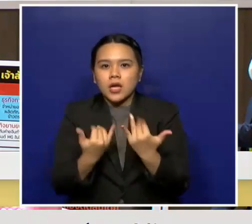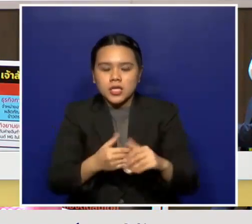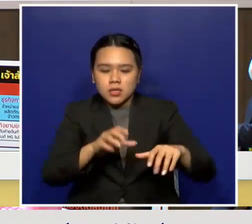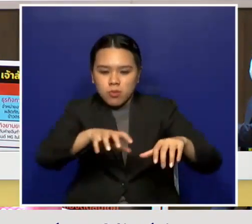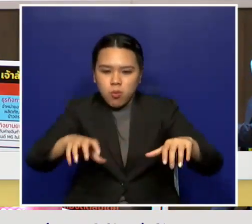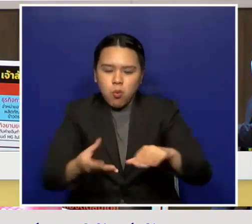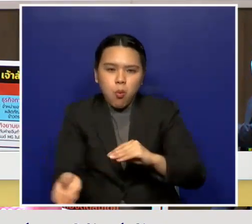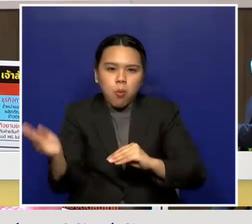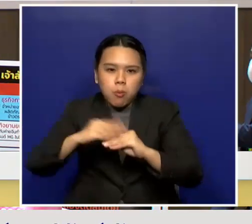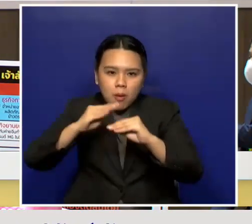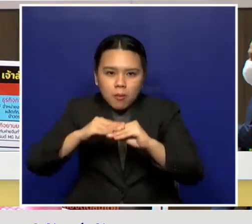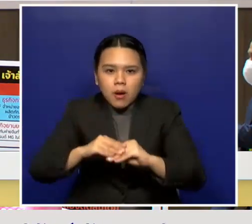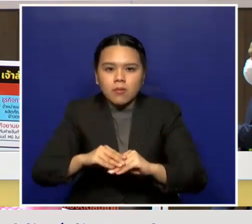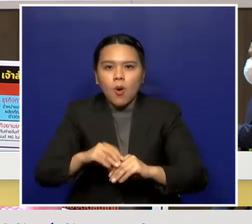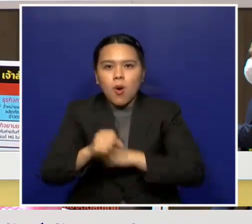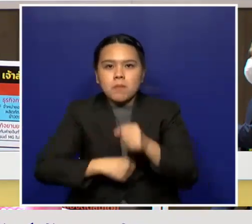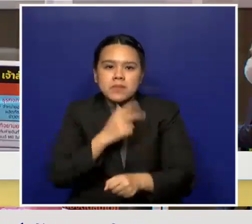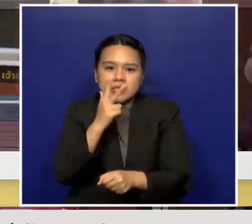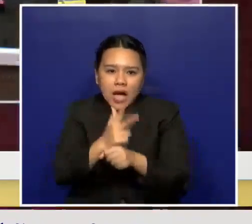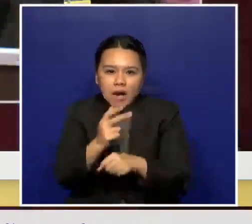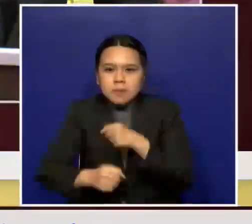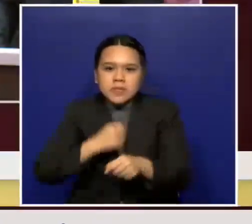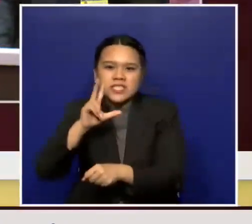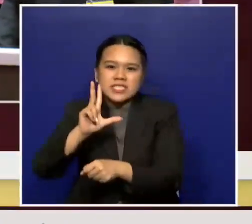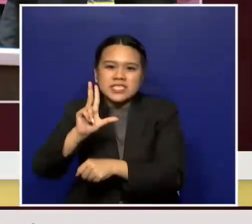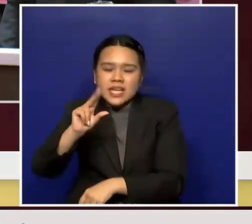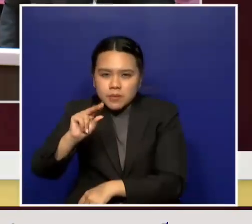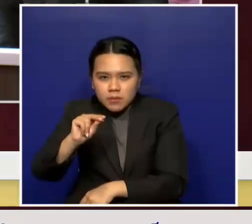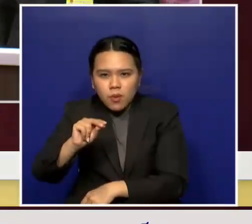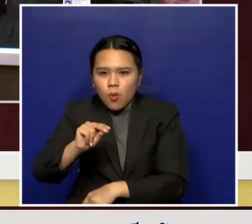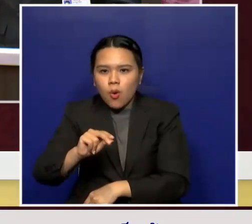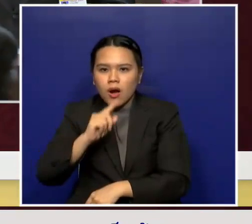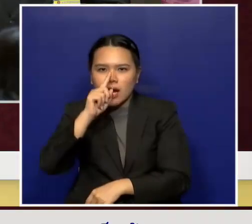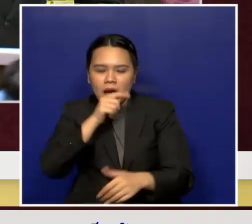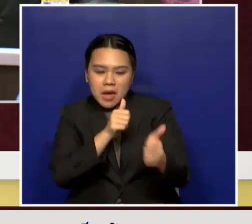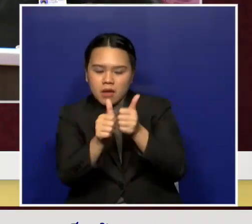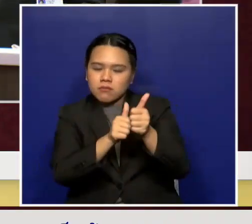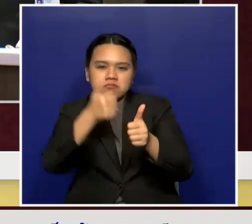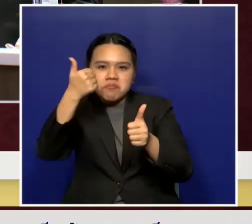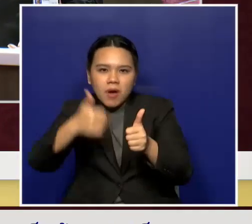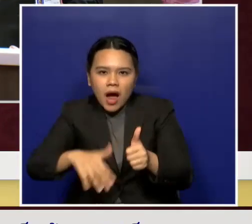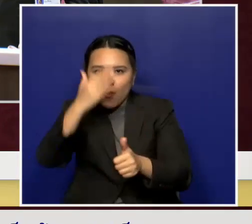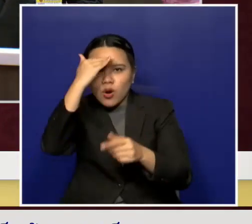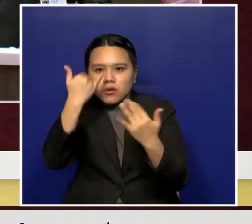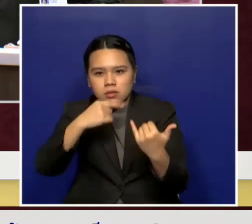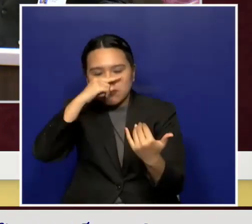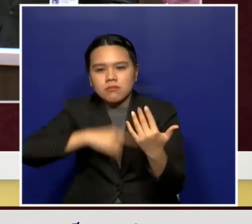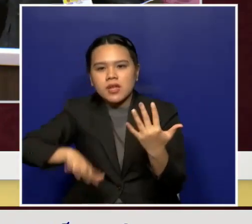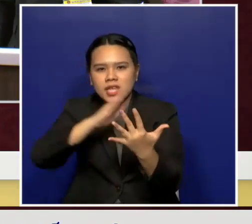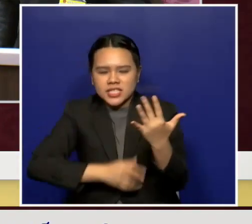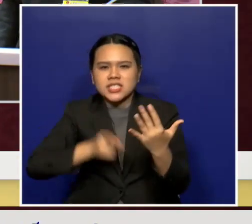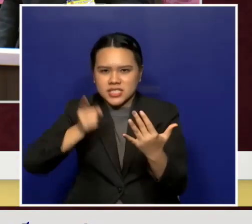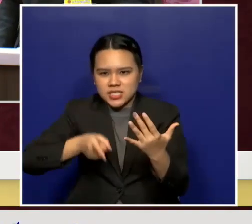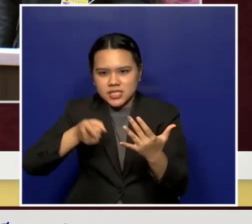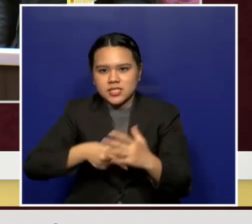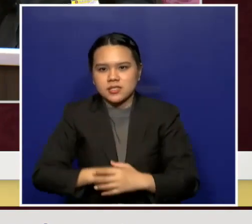ได้3ปีเลย30ปีก็ไม่ไหวไม่มีใครสู้เขาได้เลยนี่คือความจริงของประเทศไทยและยิ่งกว่านั้นคืออะไรรู้ไหมครับ